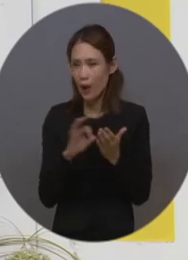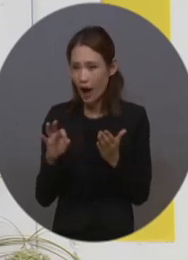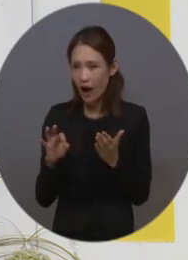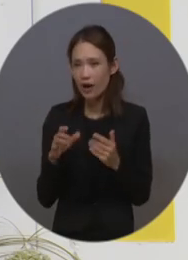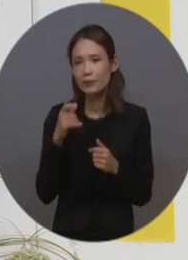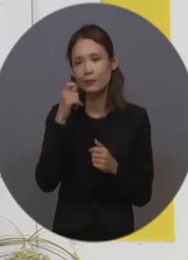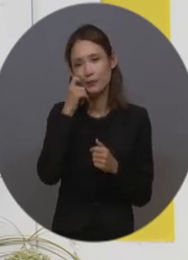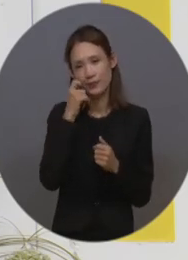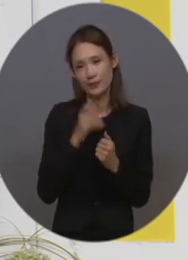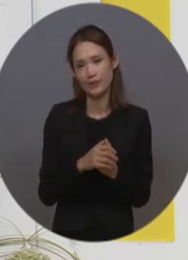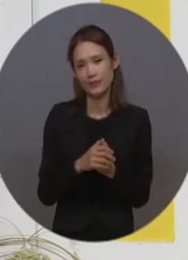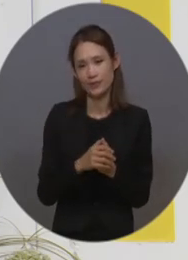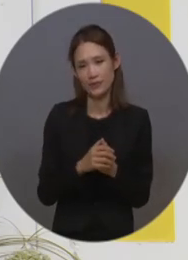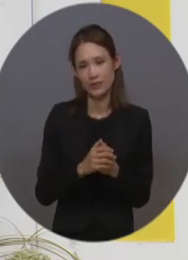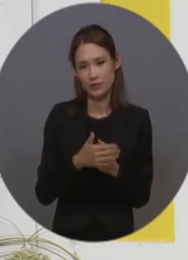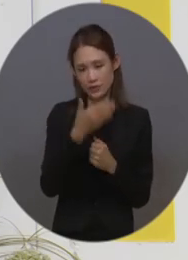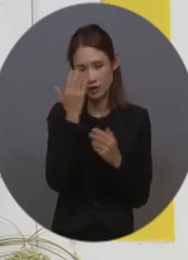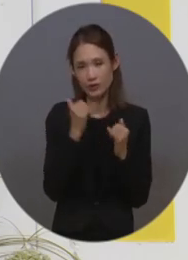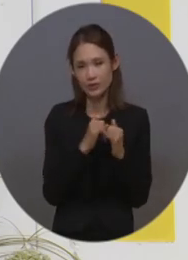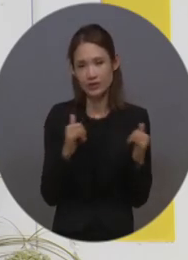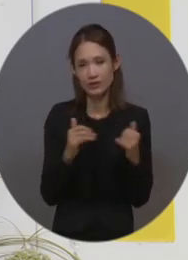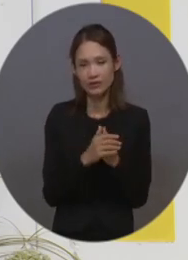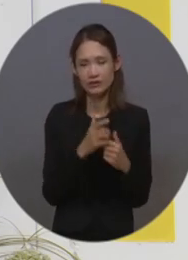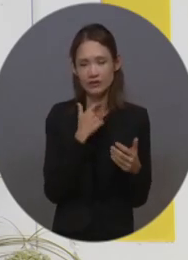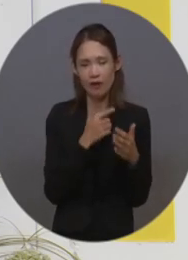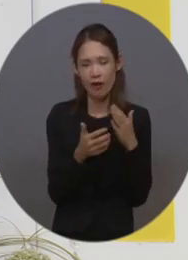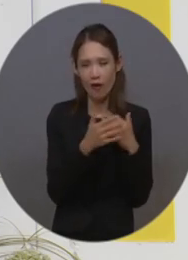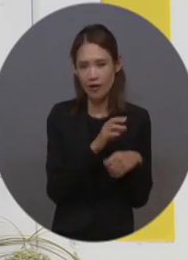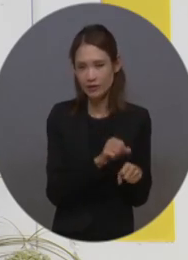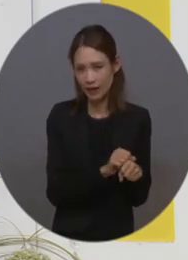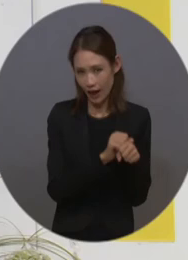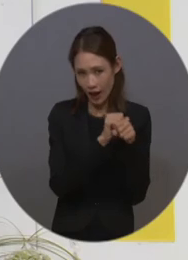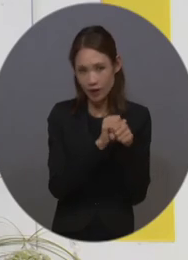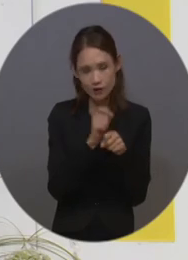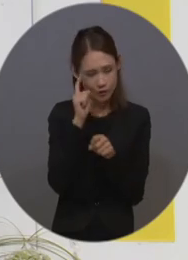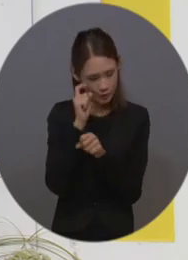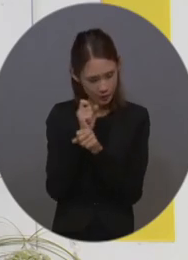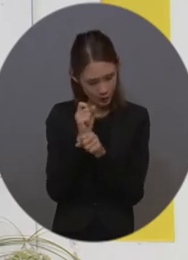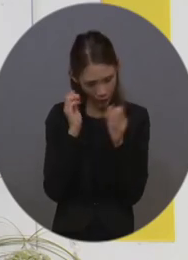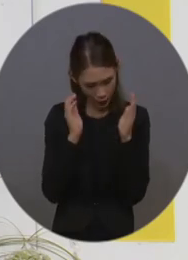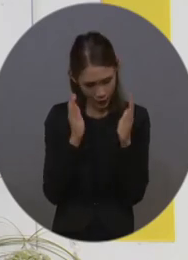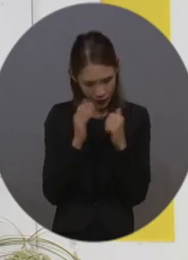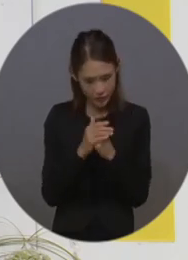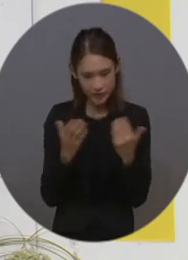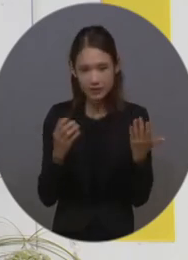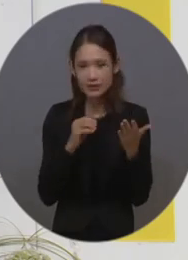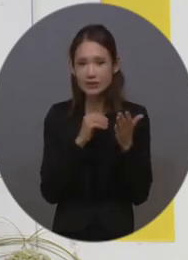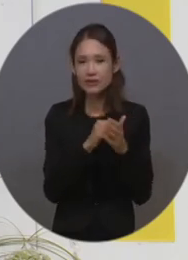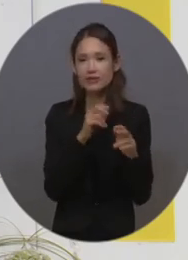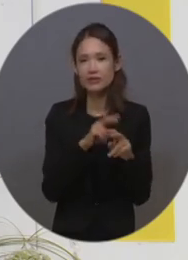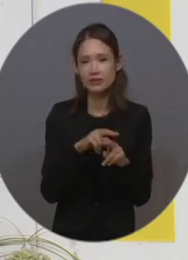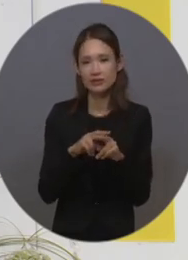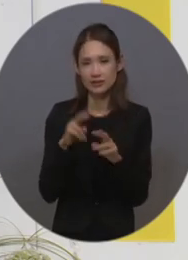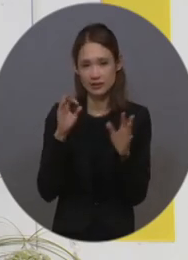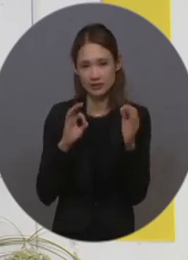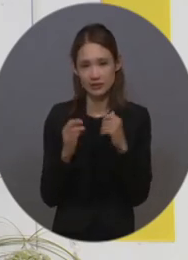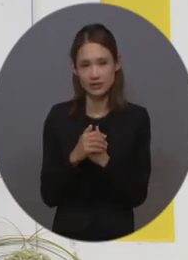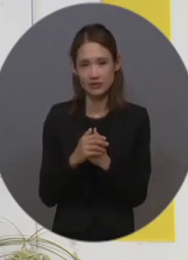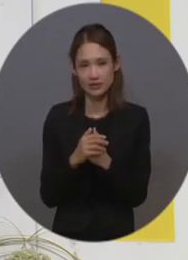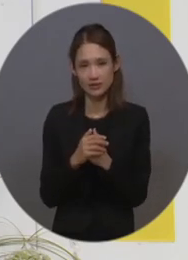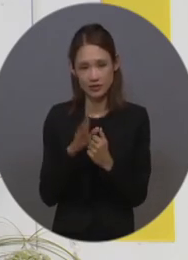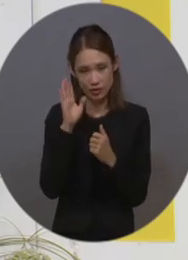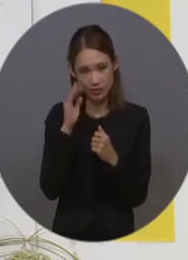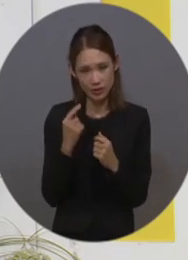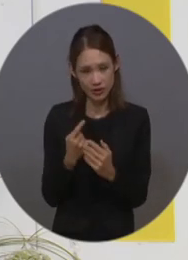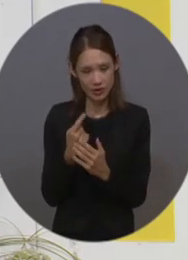있다. 젊은 사람들이 얼마든지 경험을 쌓고 연수를 하고 또 거기서 일자리를 찾고 네. 미래를 개척할